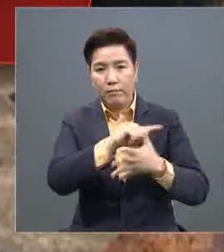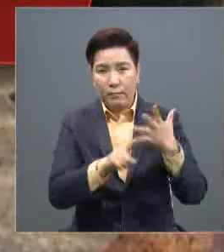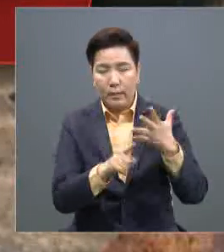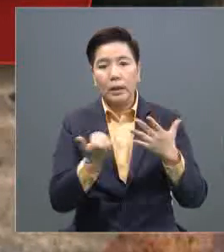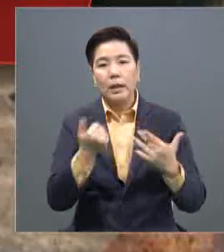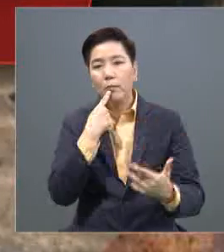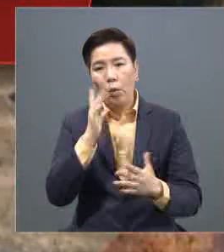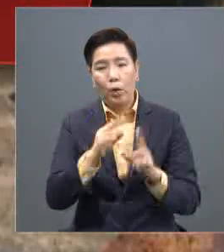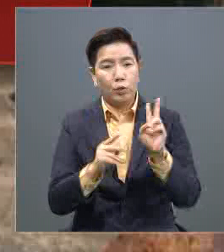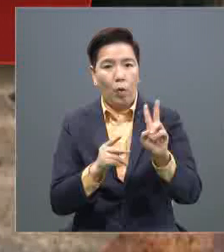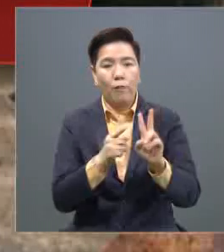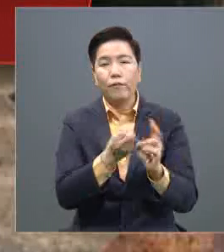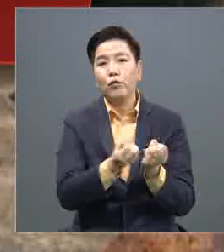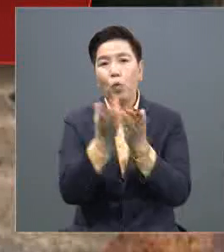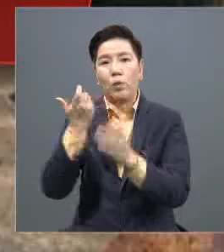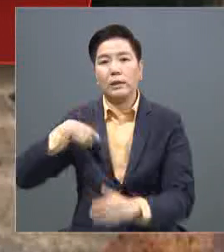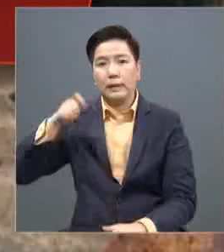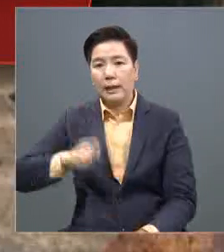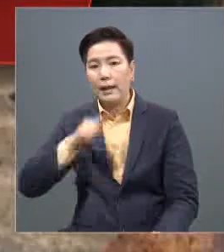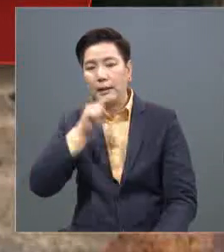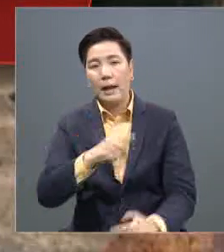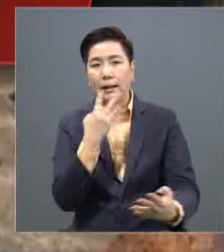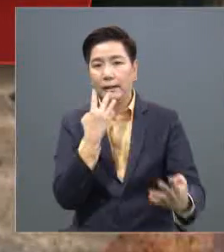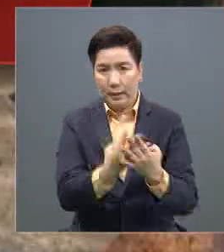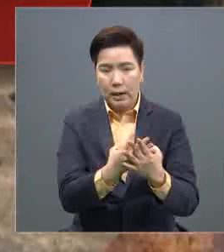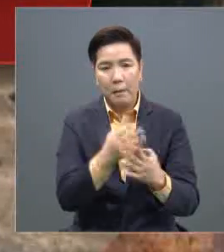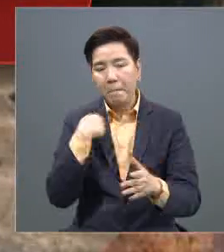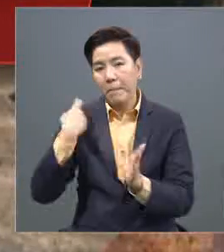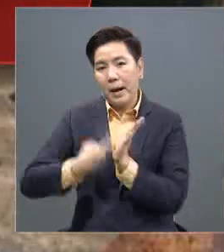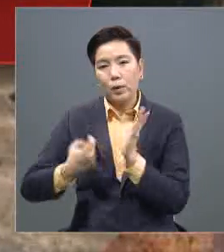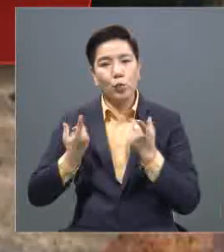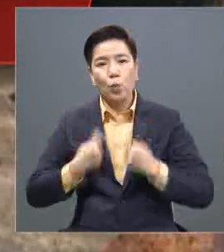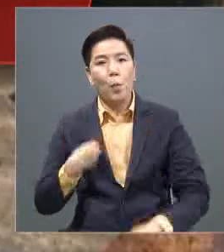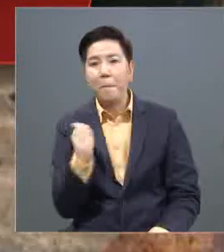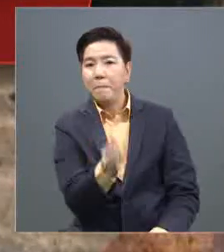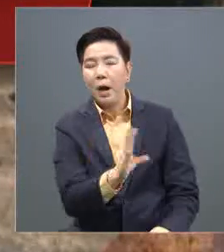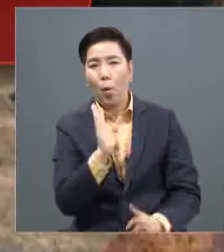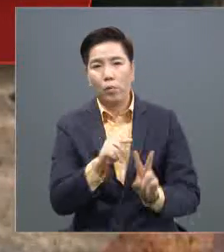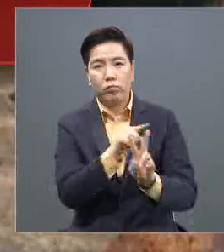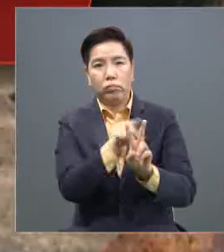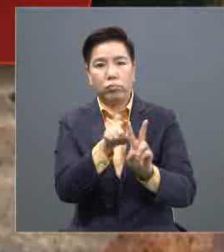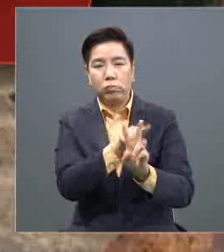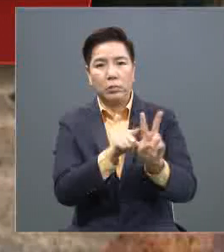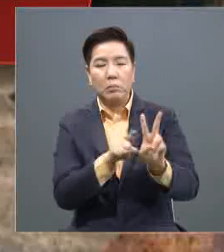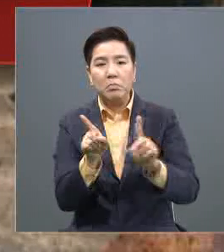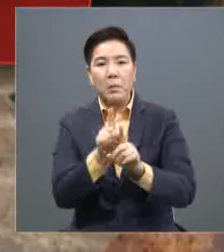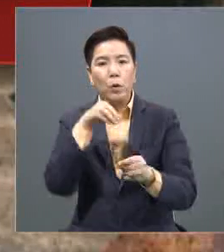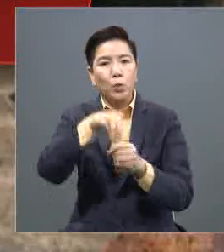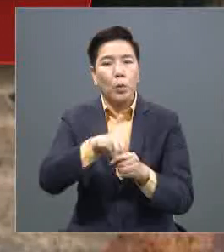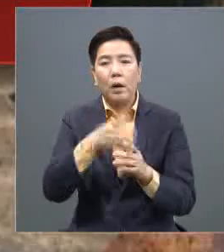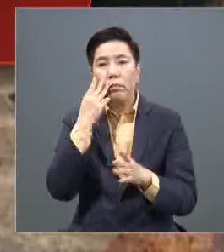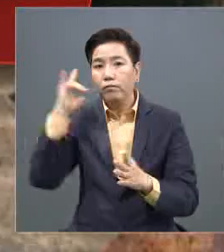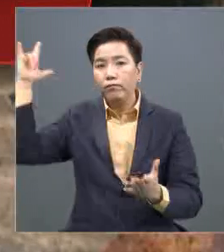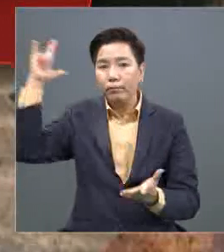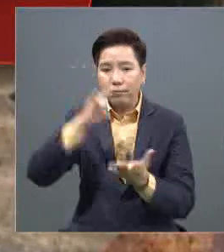ครับก็จะมีการส่งสารฝากขังเจ้าหน้าที่นั้นคัดค้านการประกันตัวนะครับเนื่องจากชาวต่างชาติทั้ง2คนนั้นมีที่อยู่ไม่เป็นหลัก